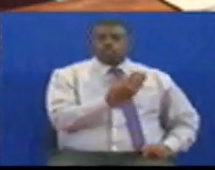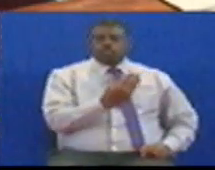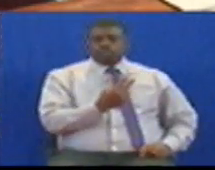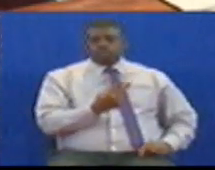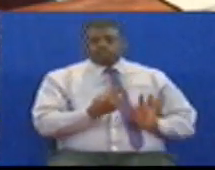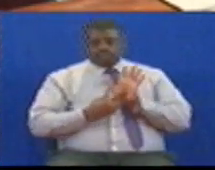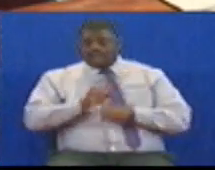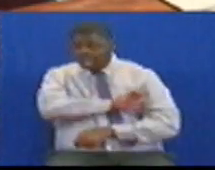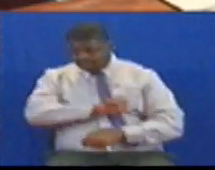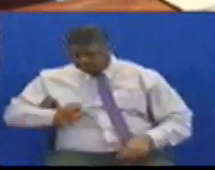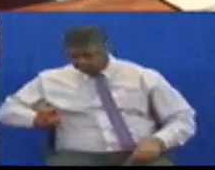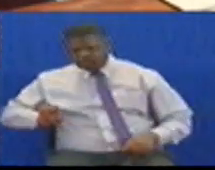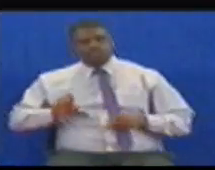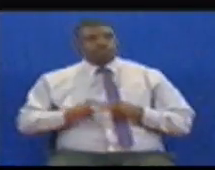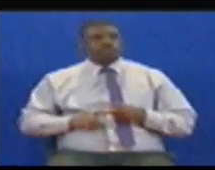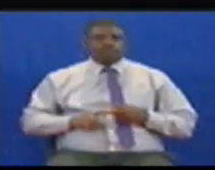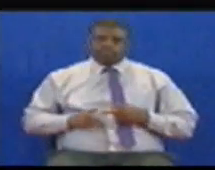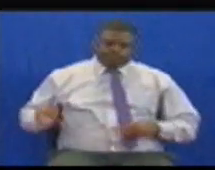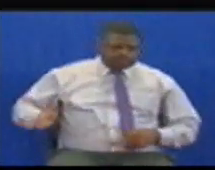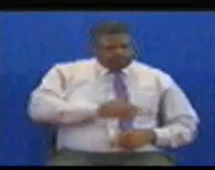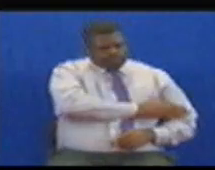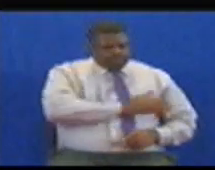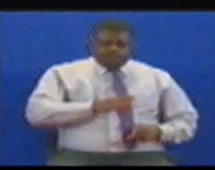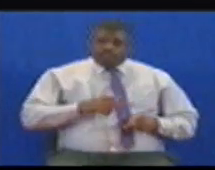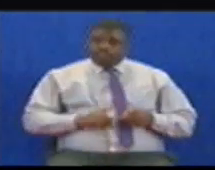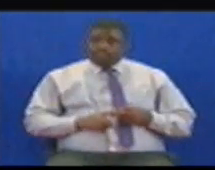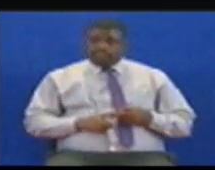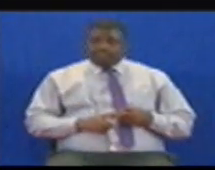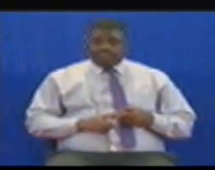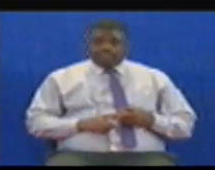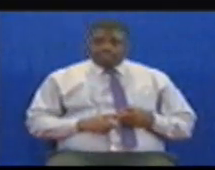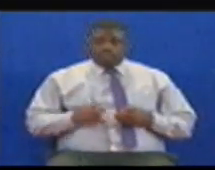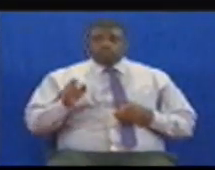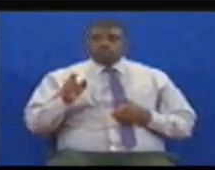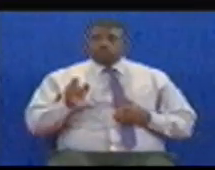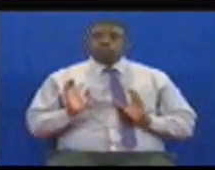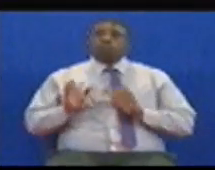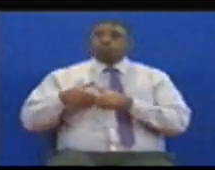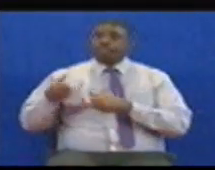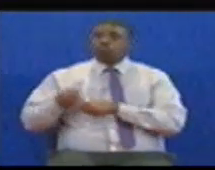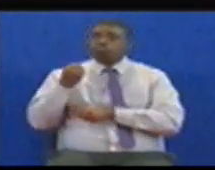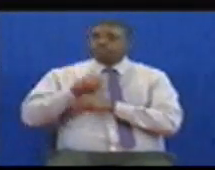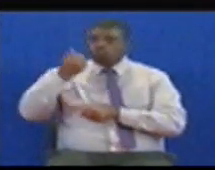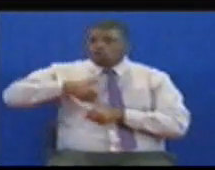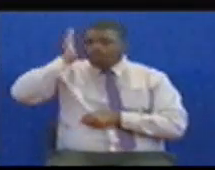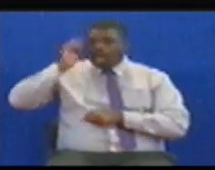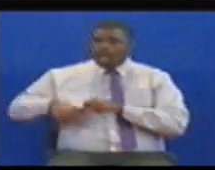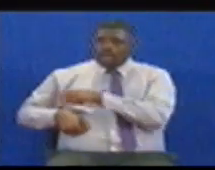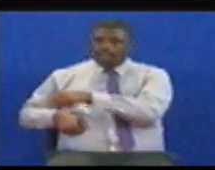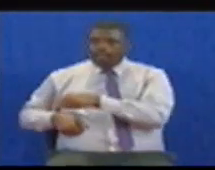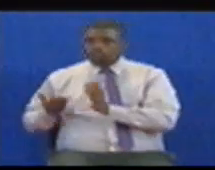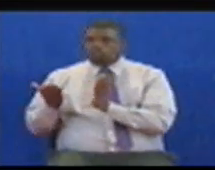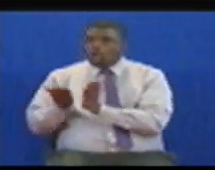3,360,526,000. Fungu 94, ofisi ya Rais Tume ya Utumishi wa Umma,